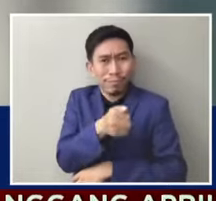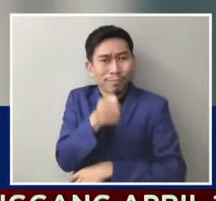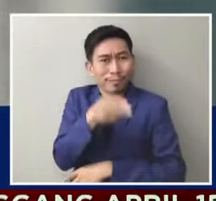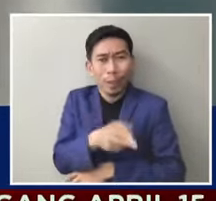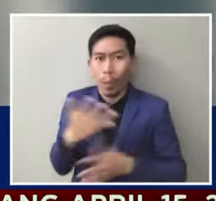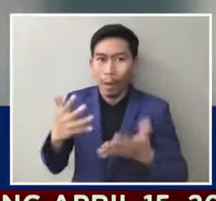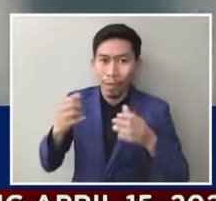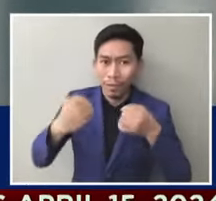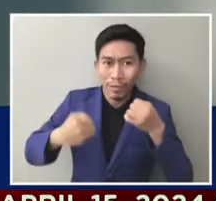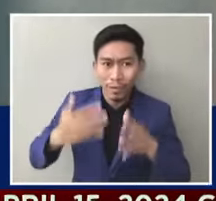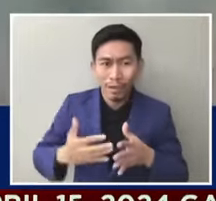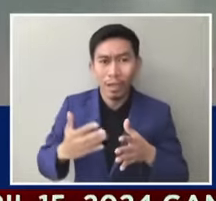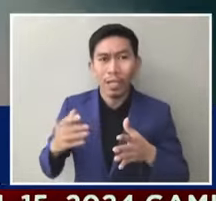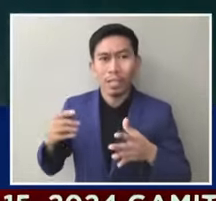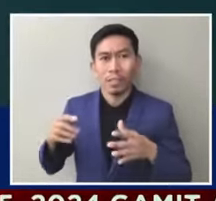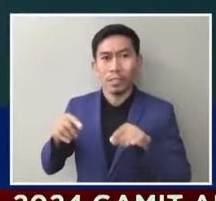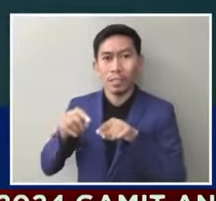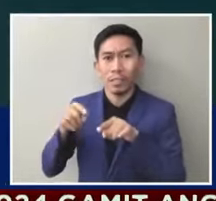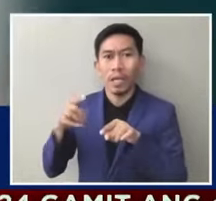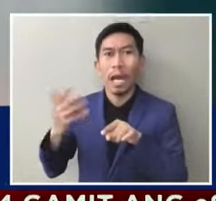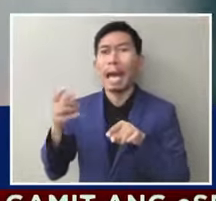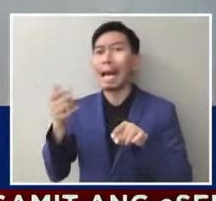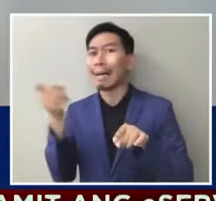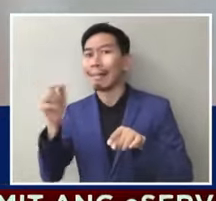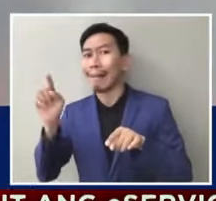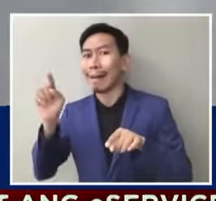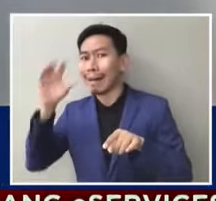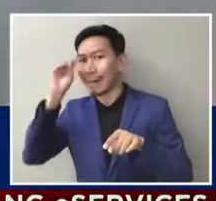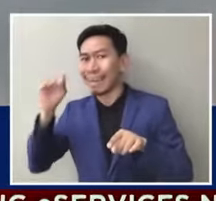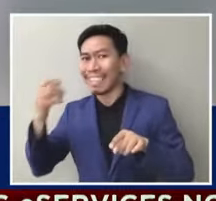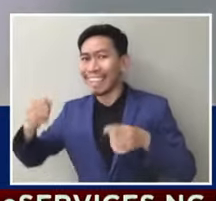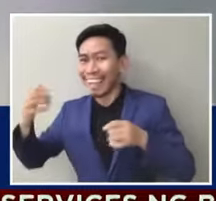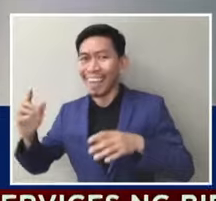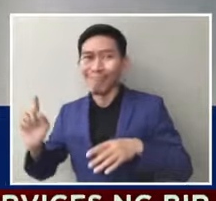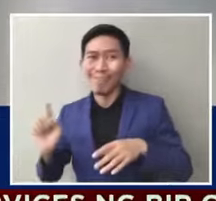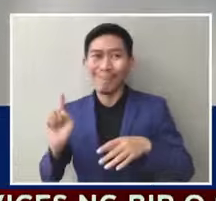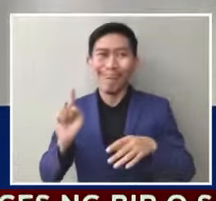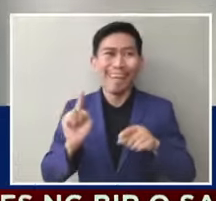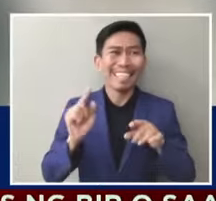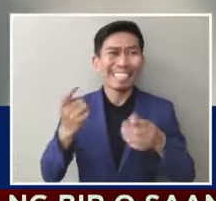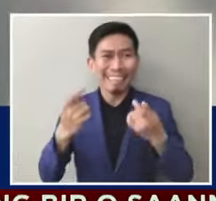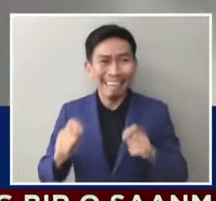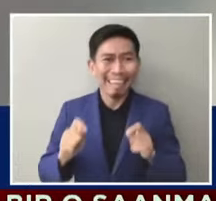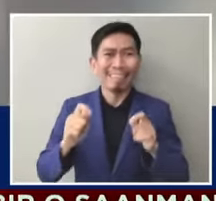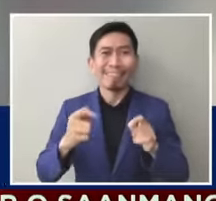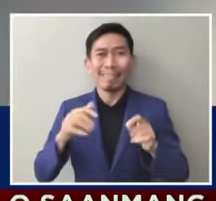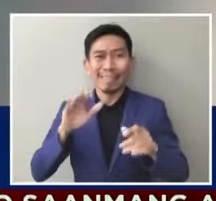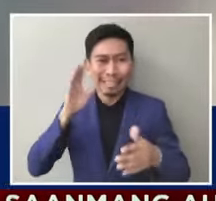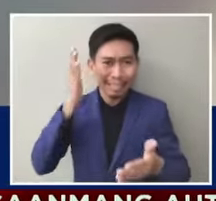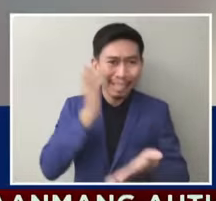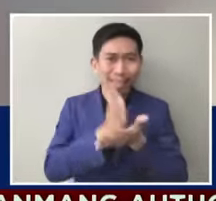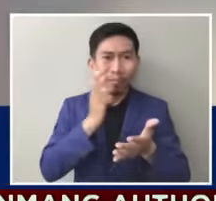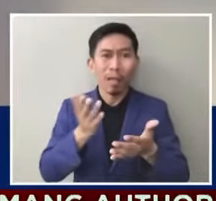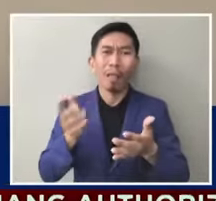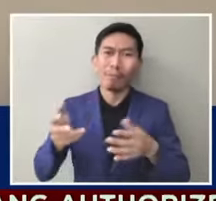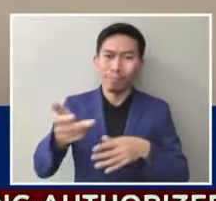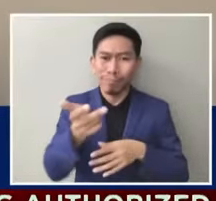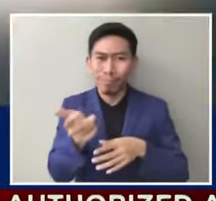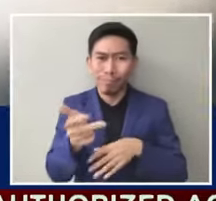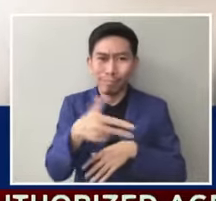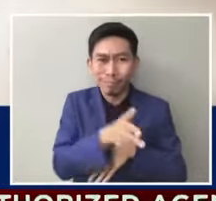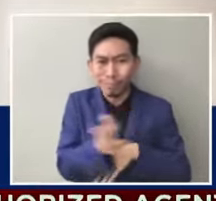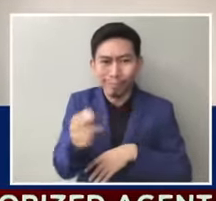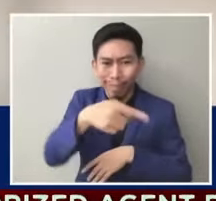ng driver ang kanyang tricycle pero nakailang ikot pa muna ito bago tuluyang napahinto. Ayon